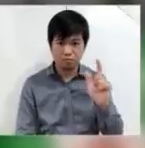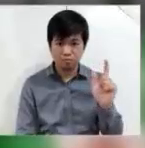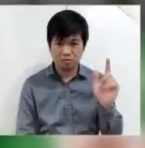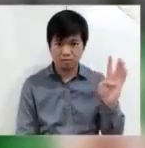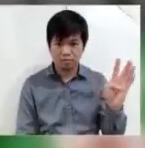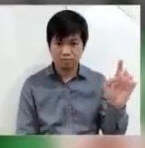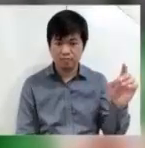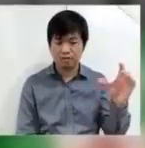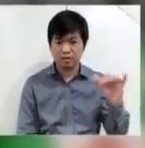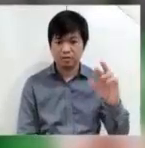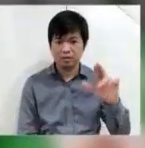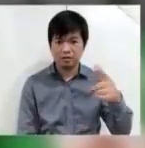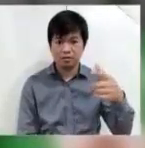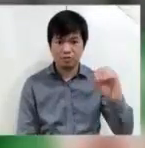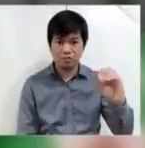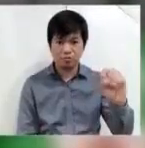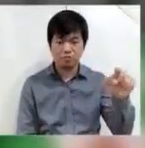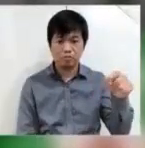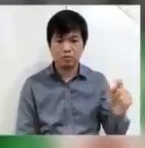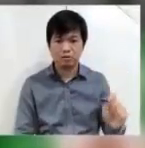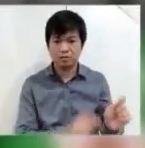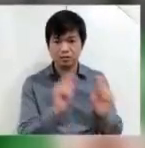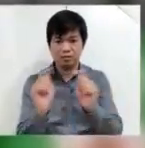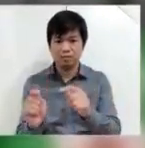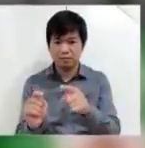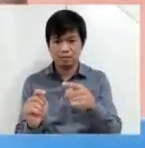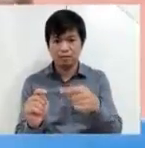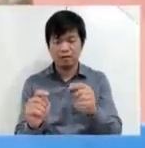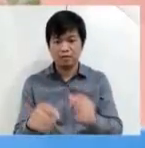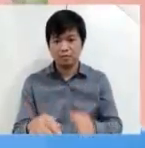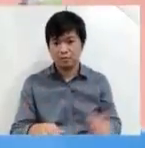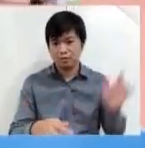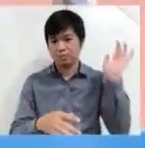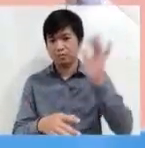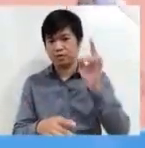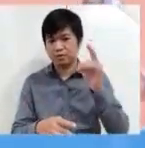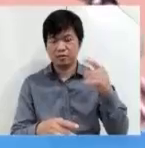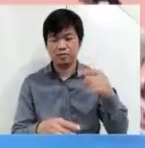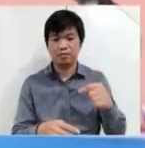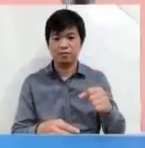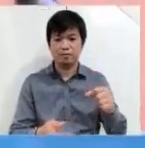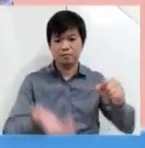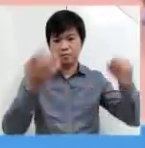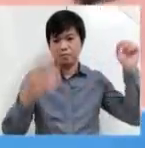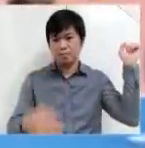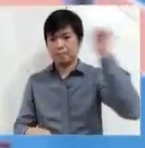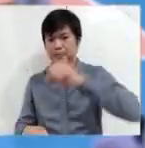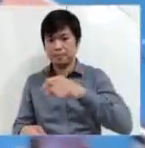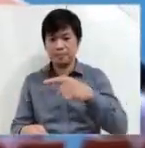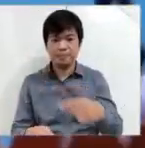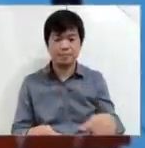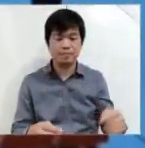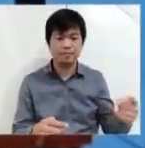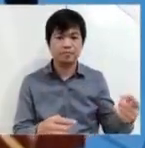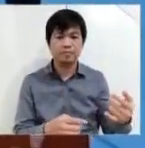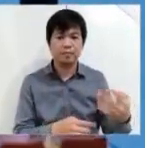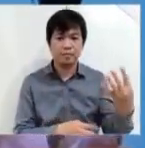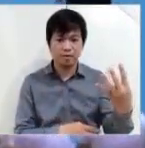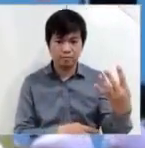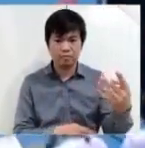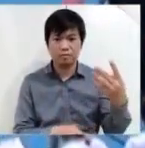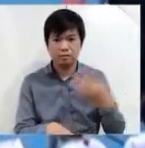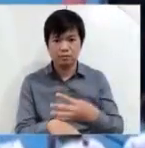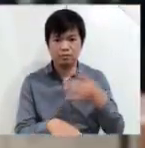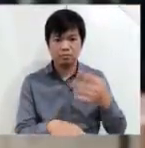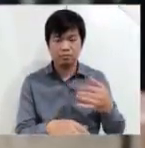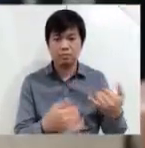saan nilipat siya to wing spiker galing sa middle blocker. 4 conferences din ang nilaro niya para sa dati niyang kupunan, kung saan nanalo siya